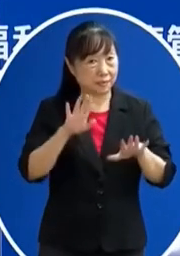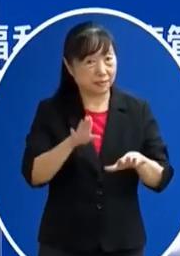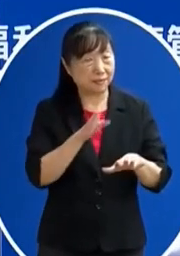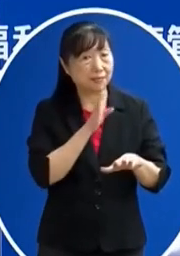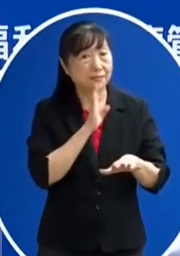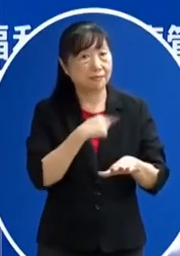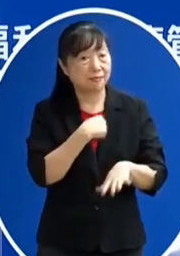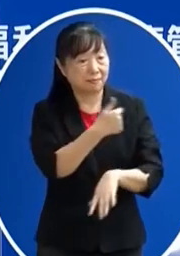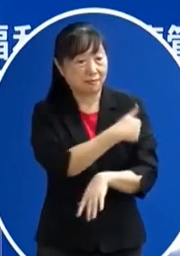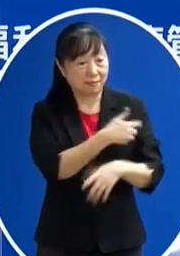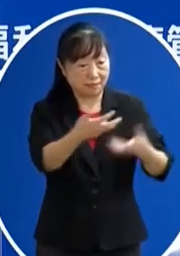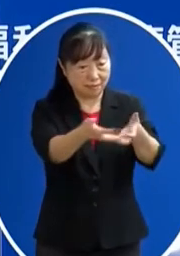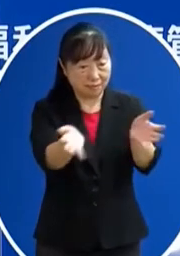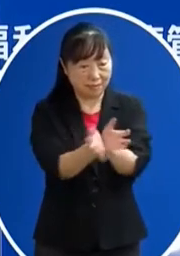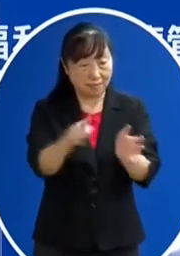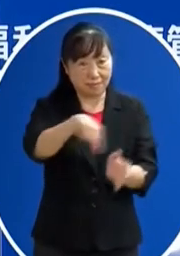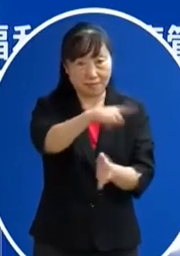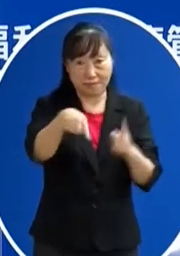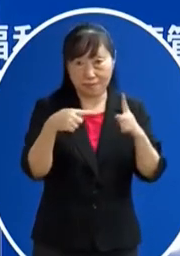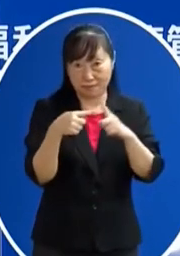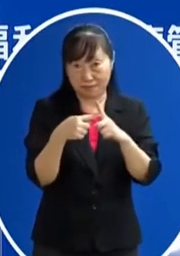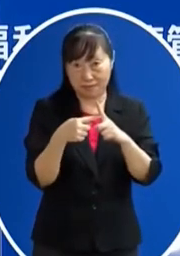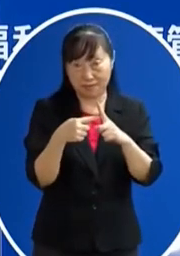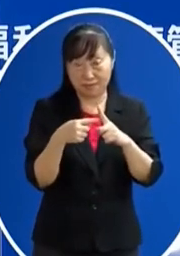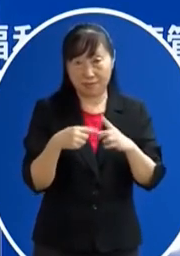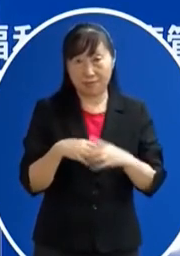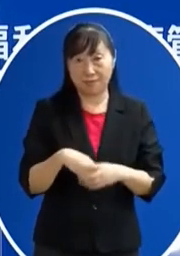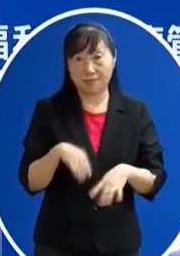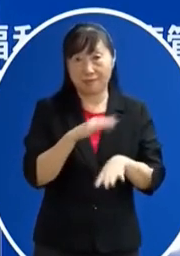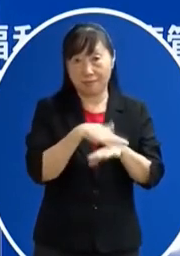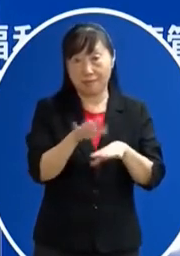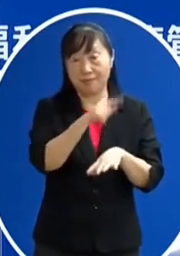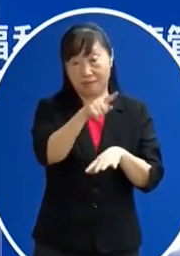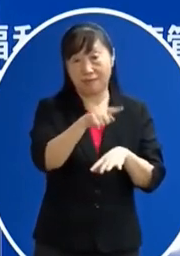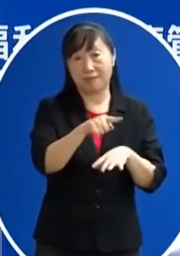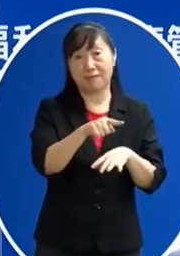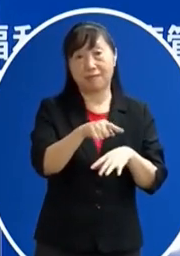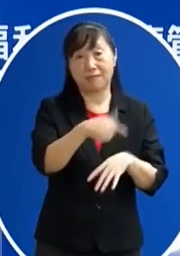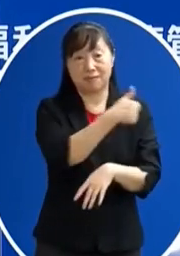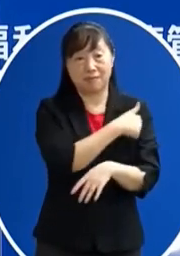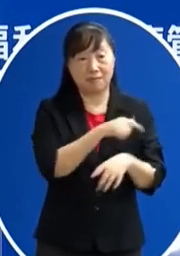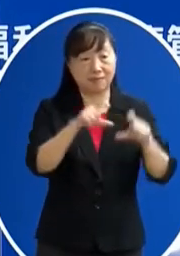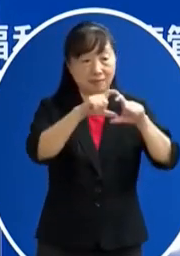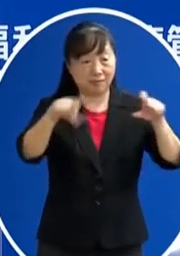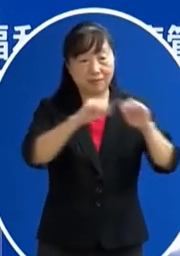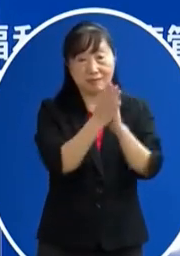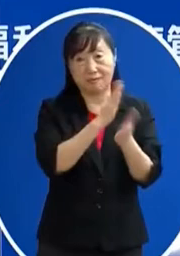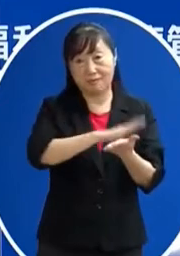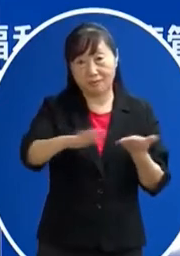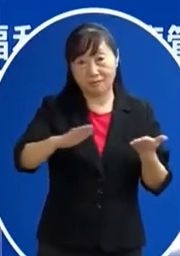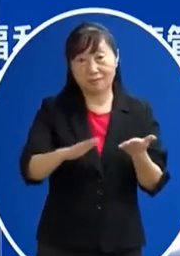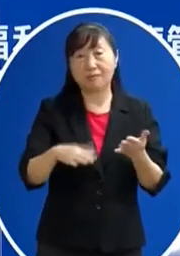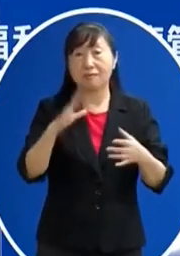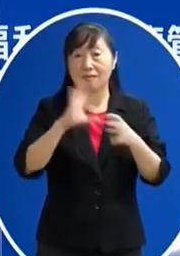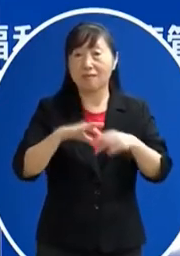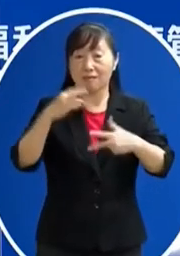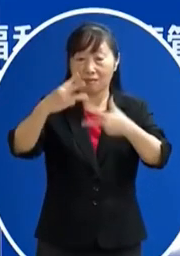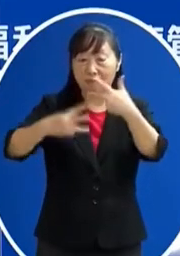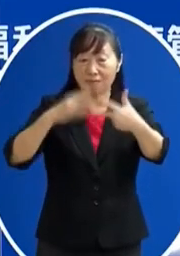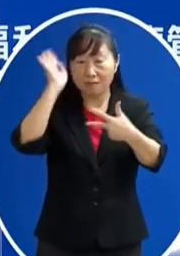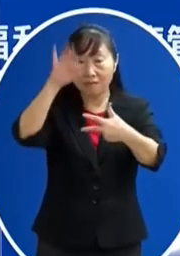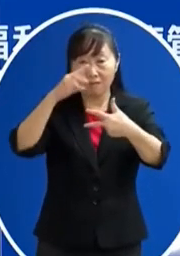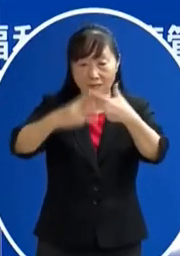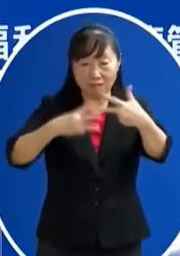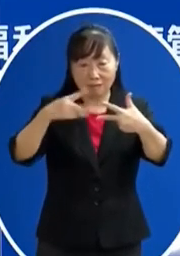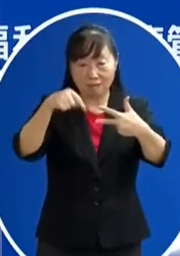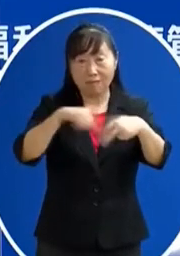现在在施打的这一批，好，应该会把它好使用完毕，好，所以未来3周里面基本上好都